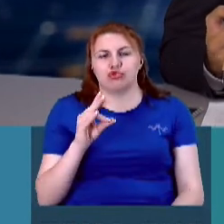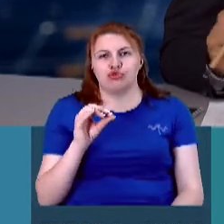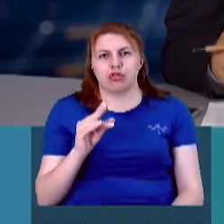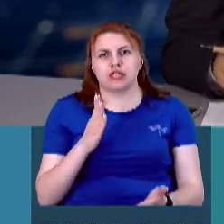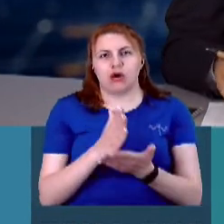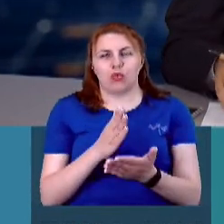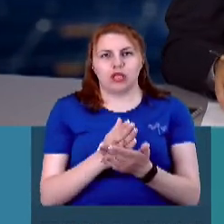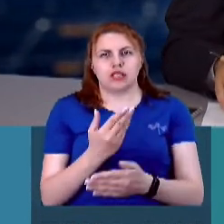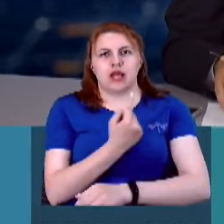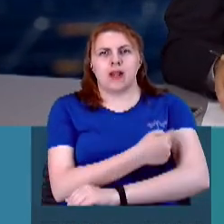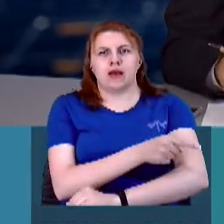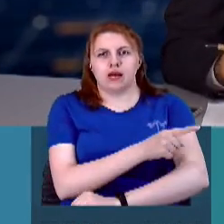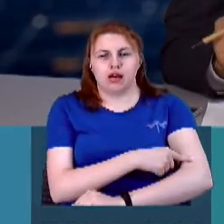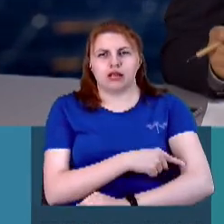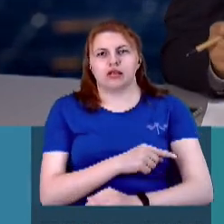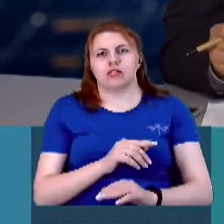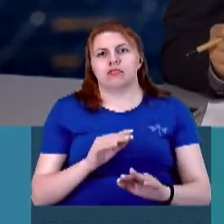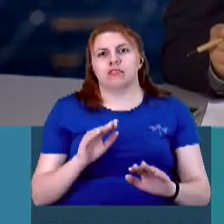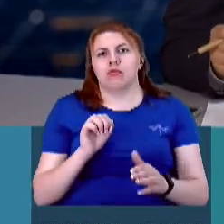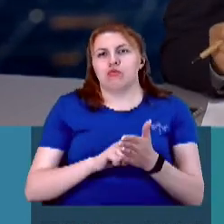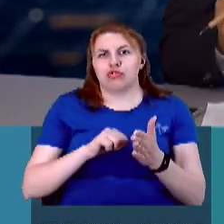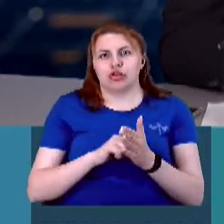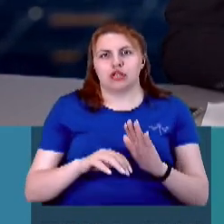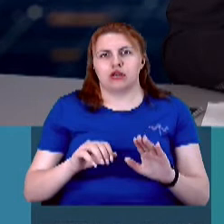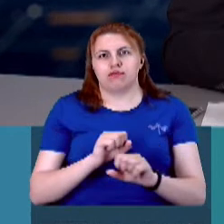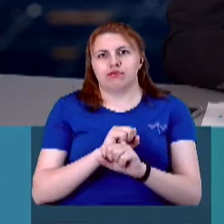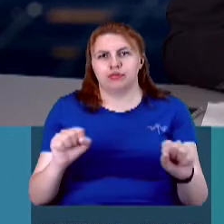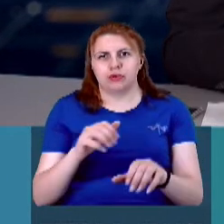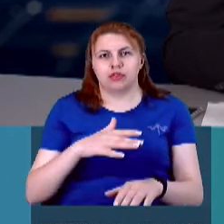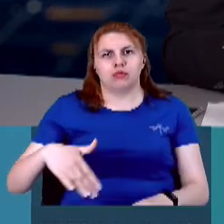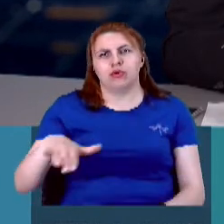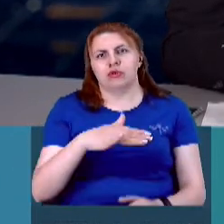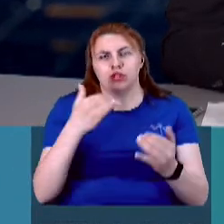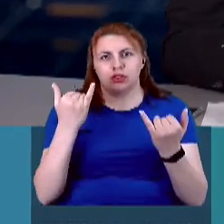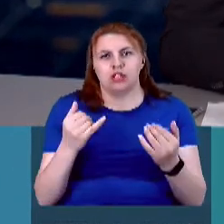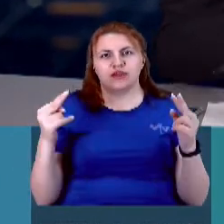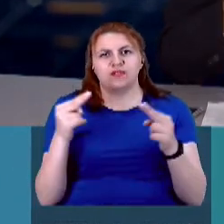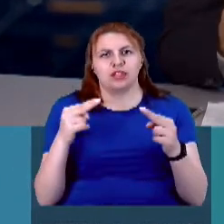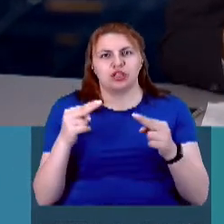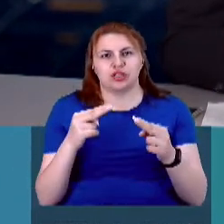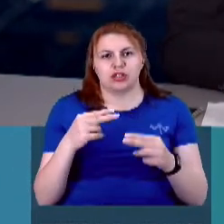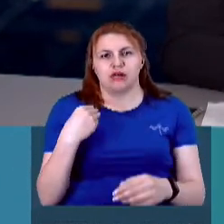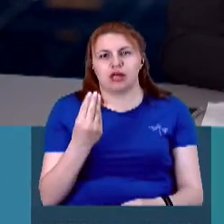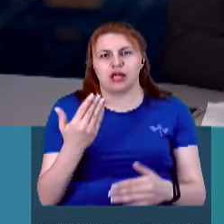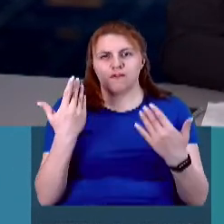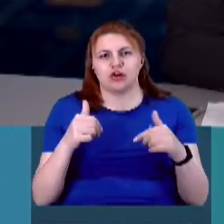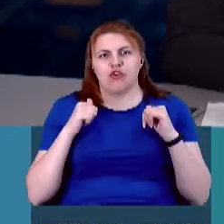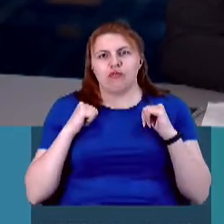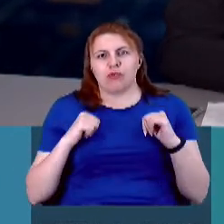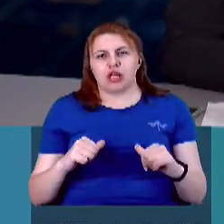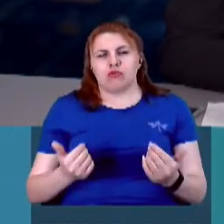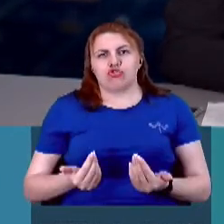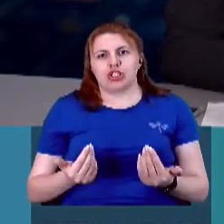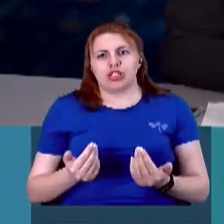вибух гранати на її подвір'я. Те, що зараз вона дає свідчення, так от вже, можна так сказати, в мирному